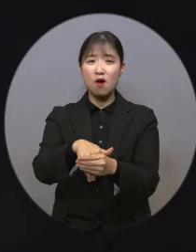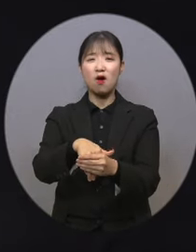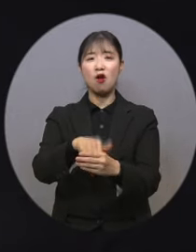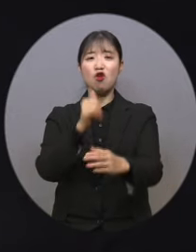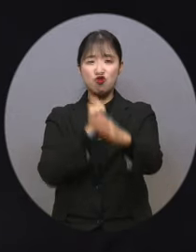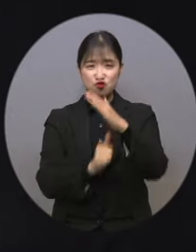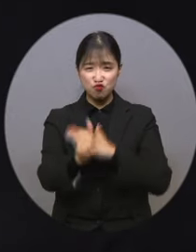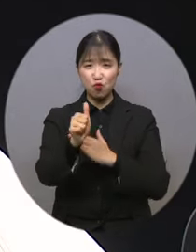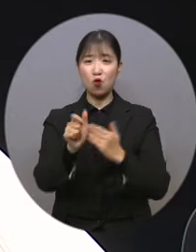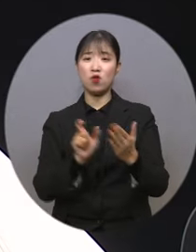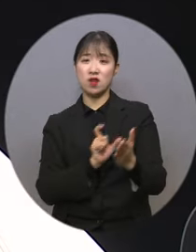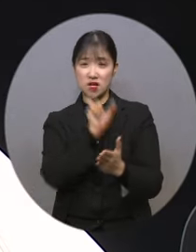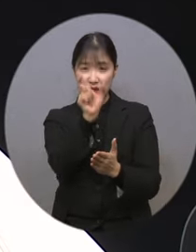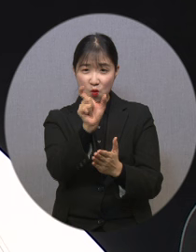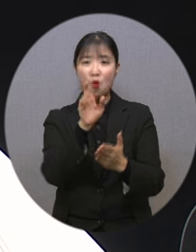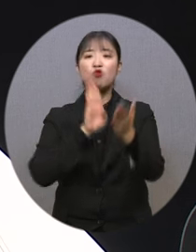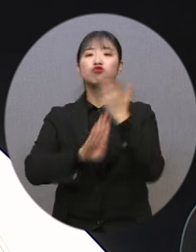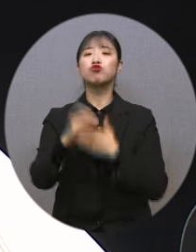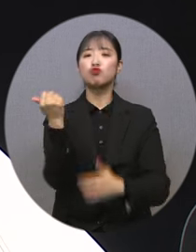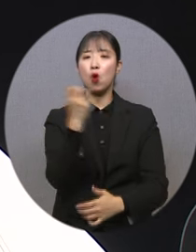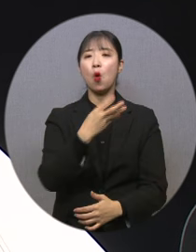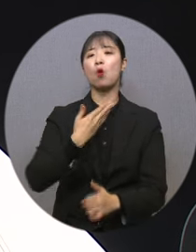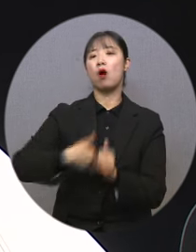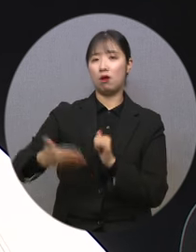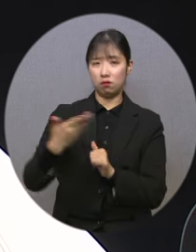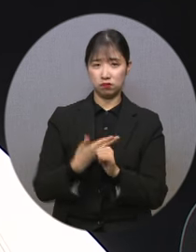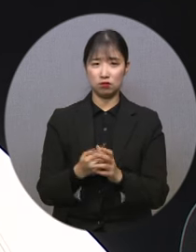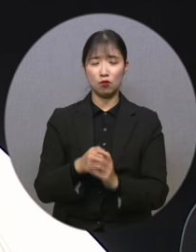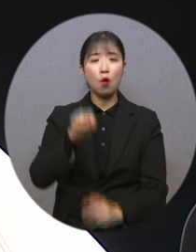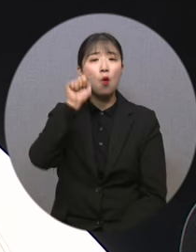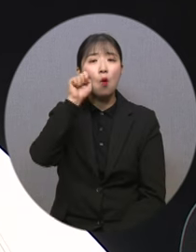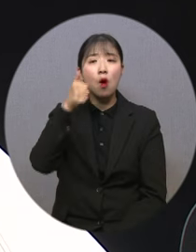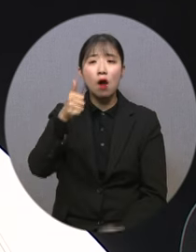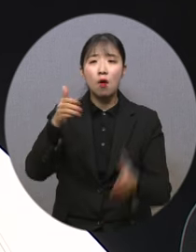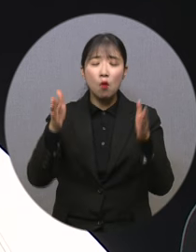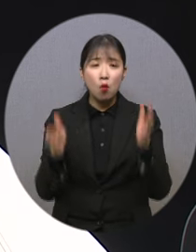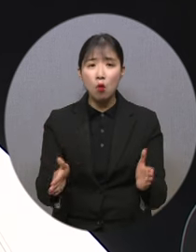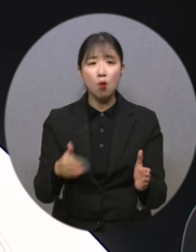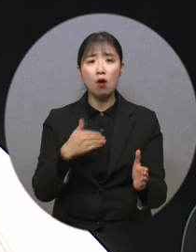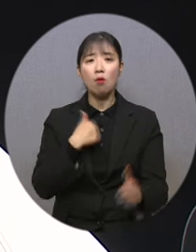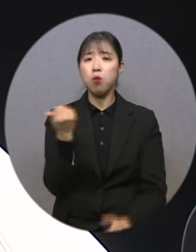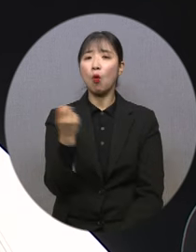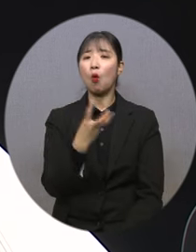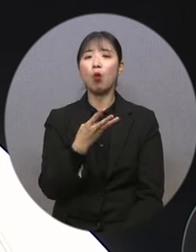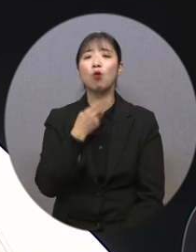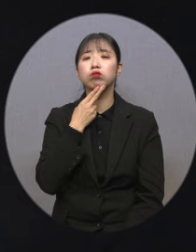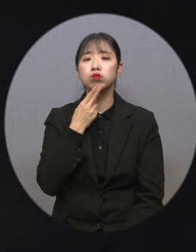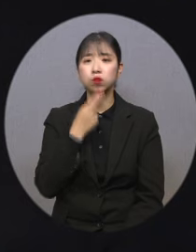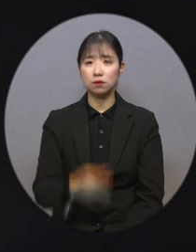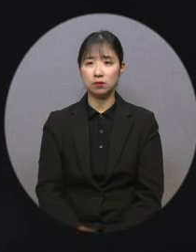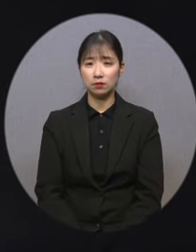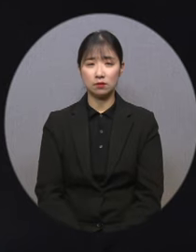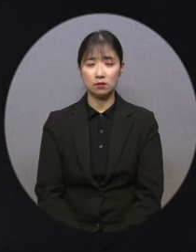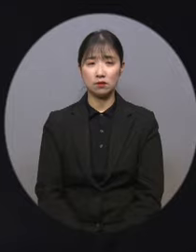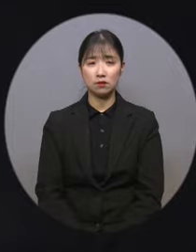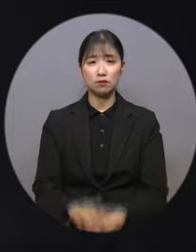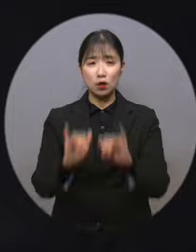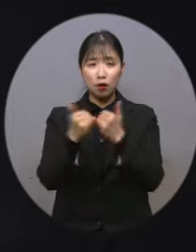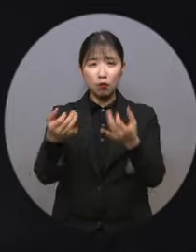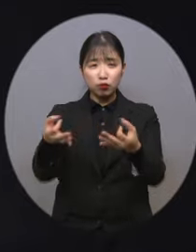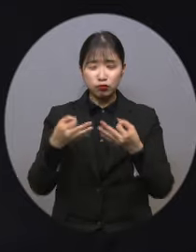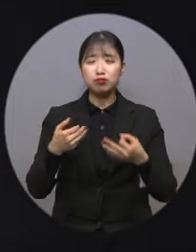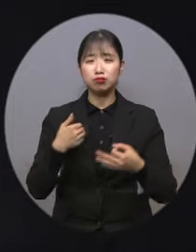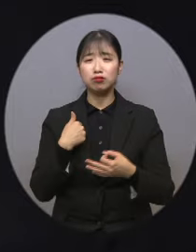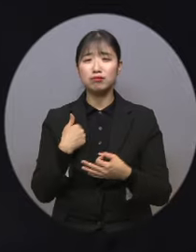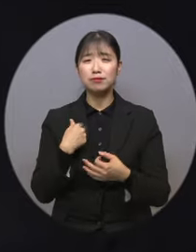나와요 앞으론 두달 있어야 그만한 5개월 동안 예비후보가 기어가 없어요 그래서 사람들이 내보지